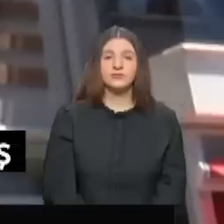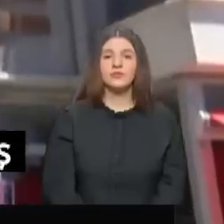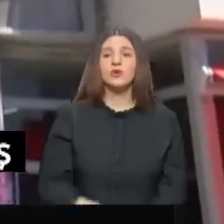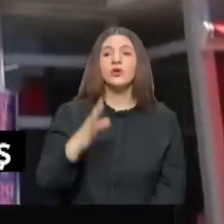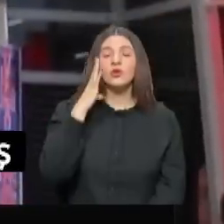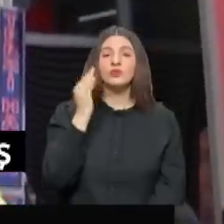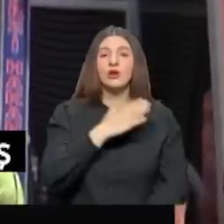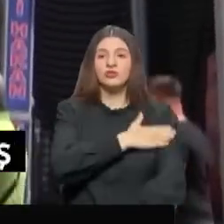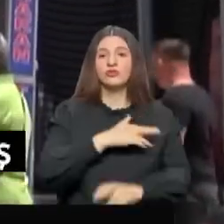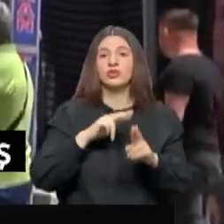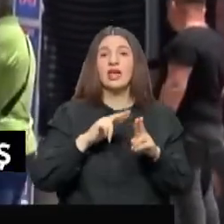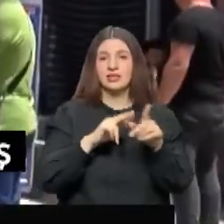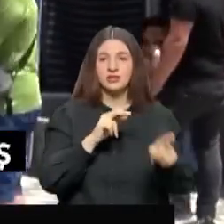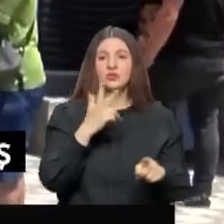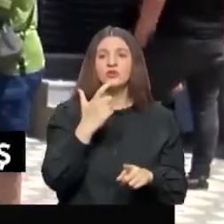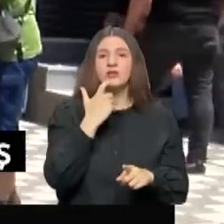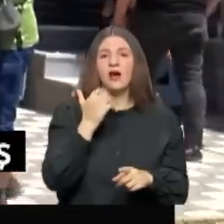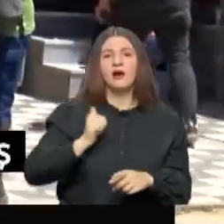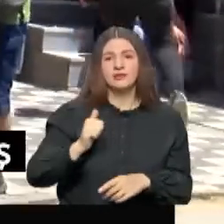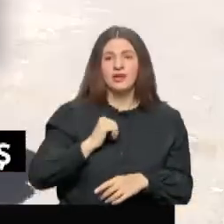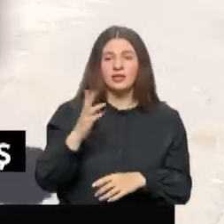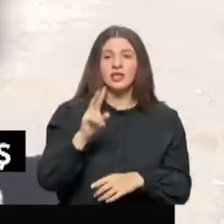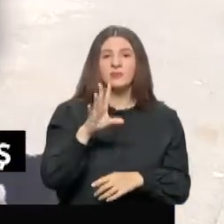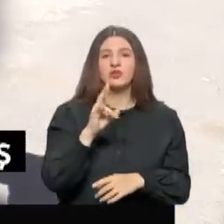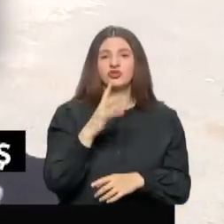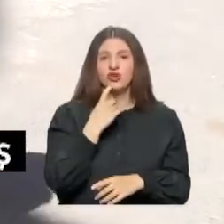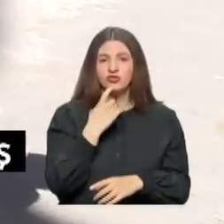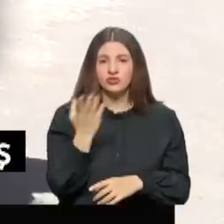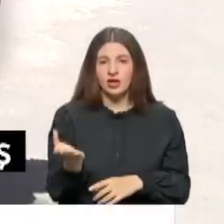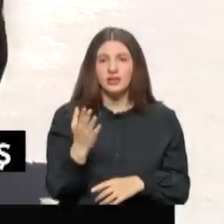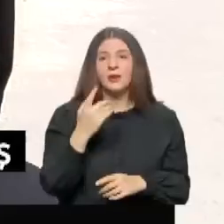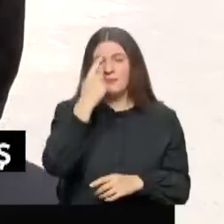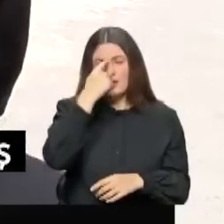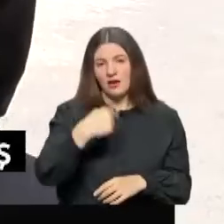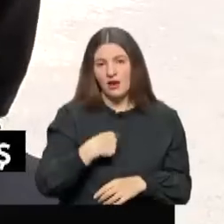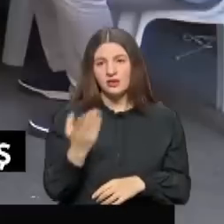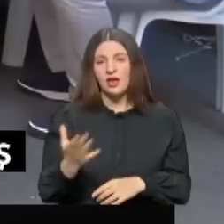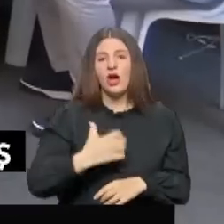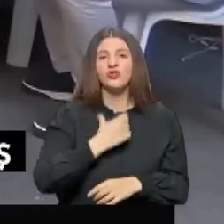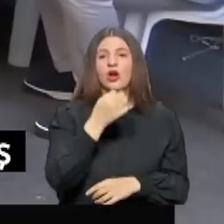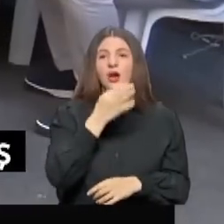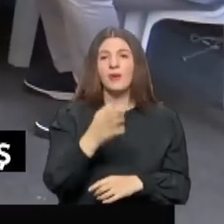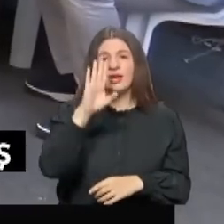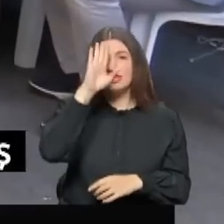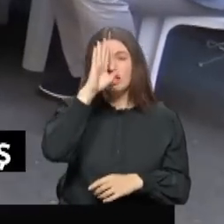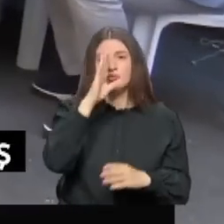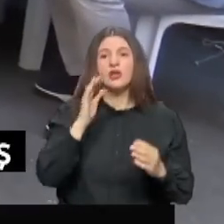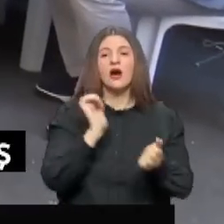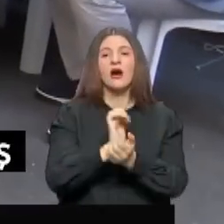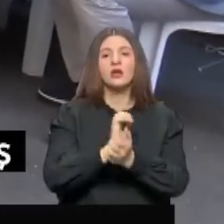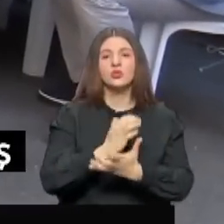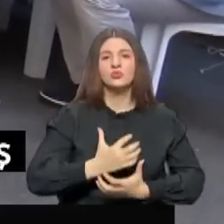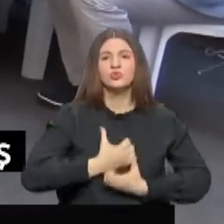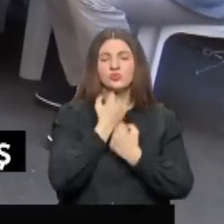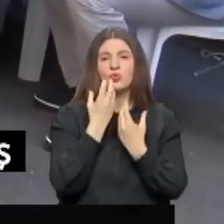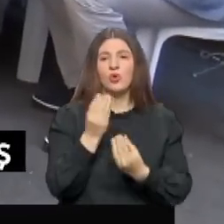Piyade uzman çavuş Kadir Kemik 3 yıllık askerdi. 25 yaşındaydı, bekardı. Acı haber İstanbul'daki ailesini yasa